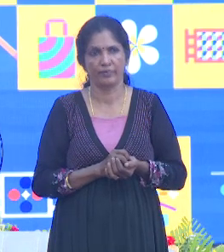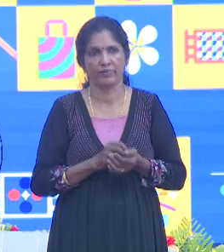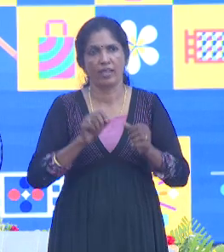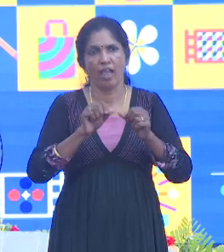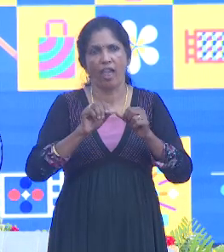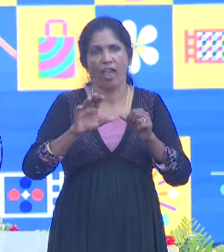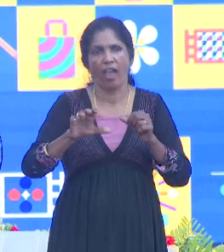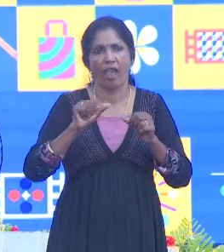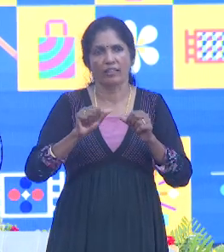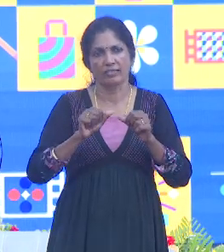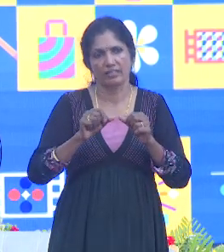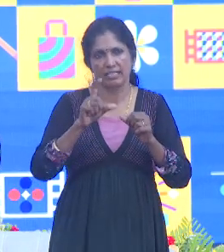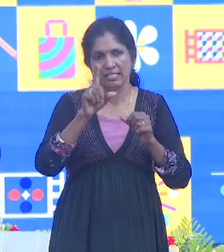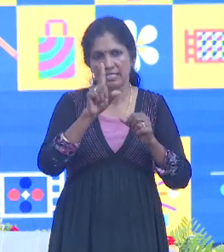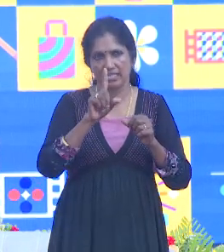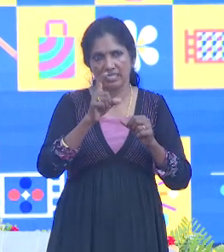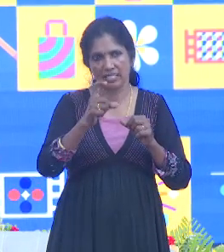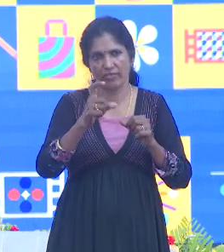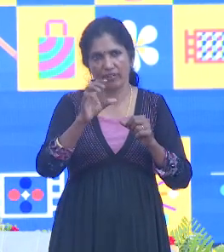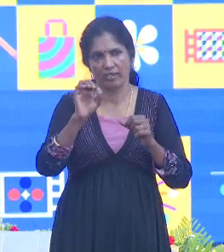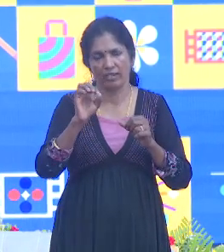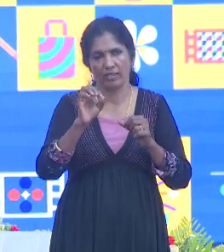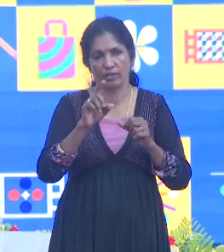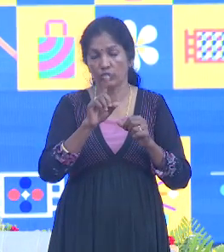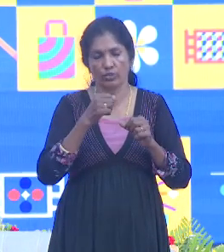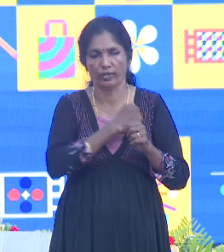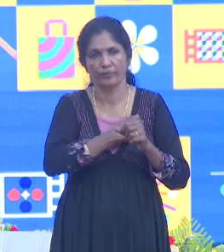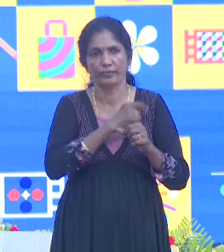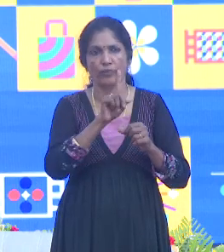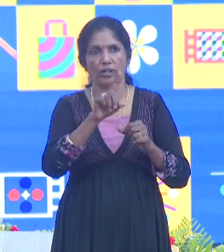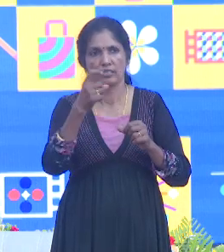ആക്ട് 17 17th ഭേദഗതിയിൽ കൂടി വളരെ